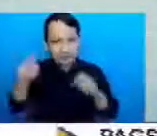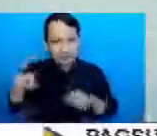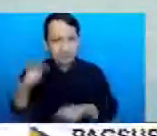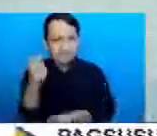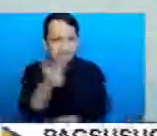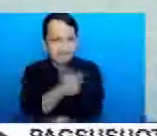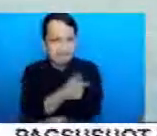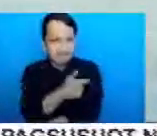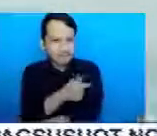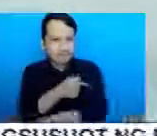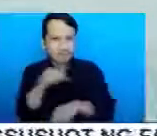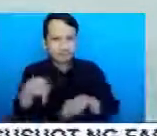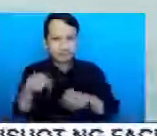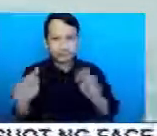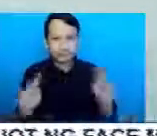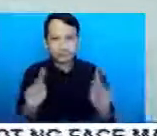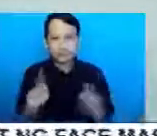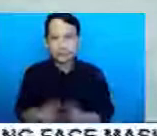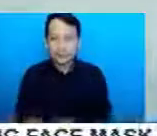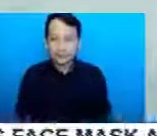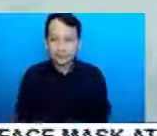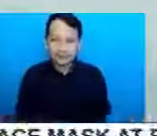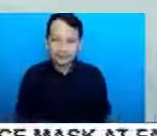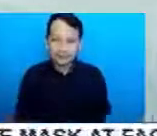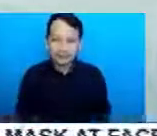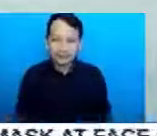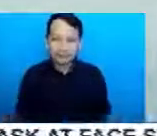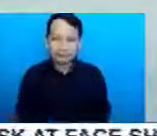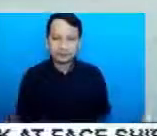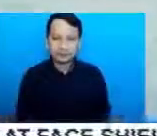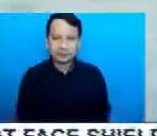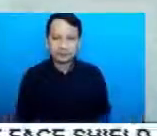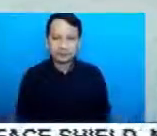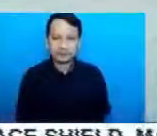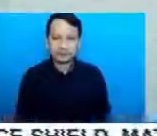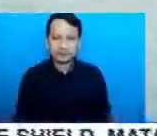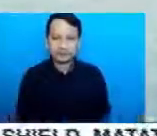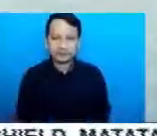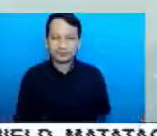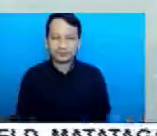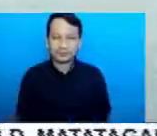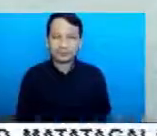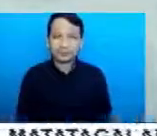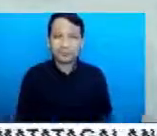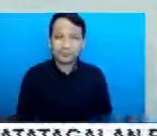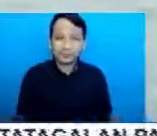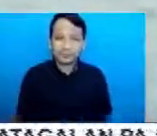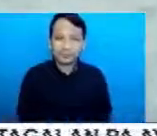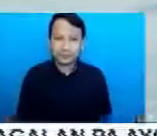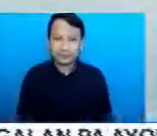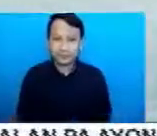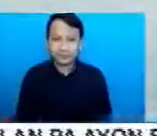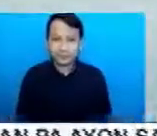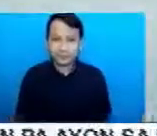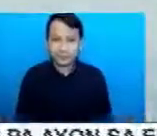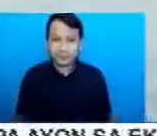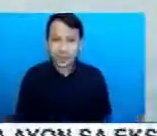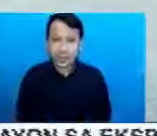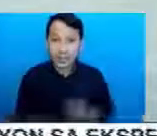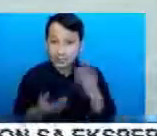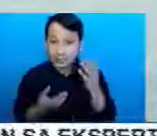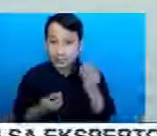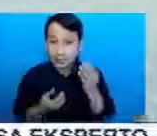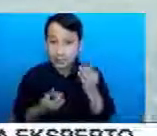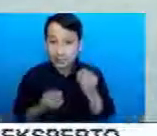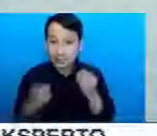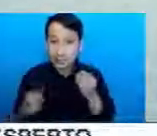Alam mo, Gani, nakahanda nga ang ilang lokal na pamahalaan dito sa probinsya ng Batangas, partikular na ang bayan ng Agoncillo, na